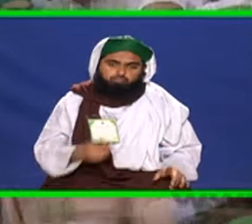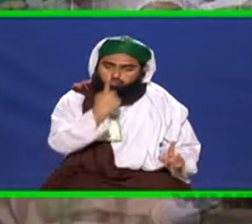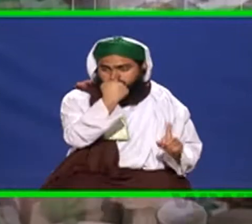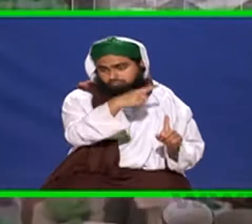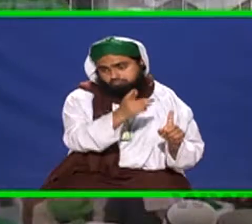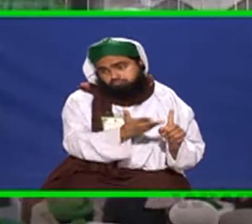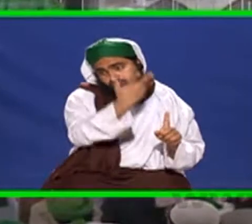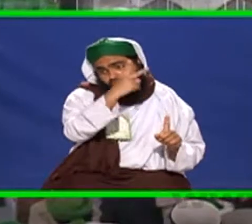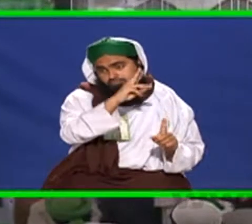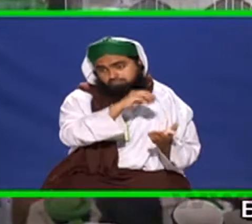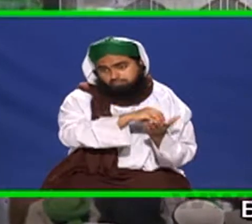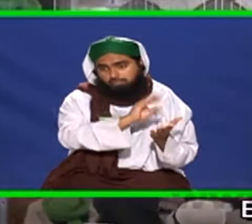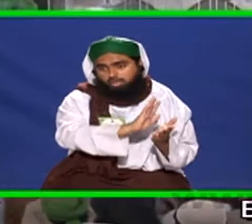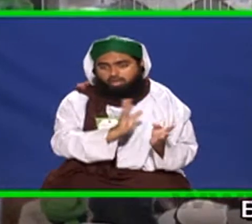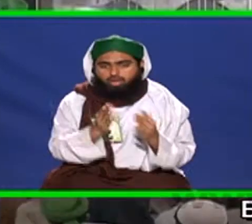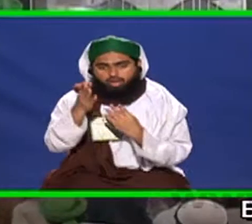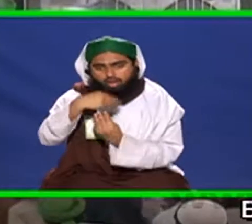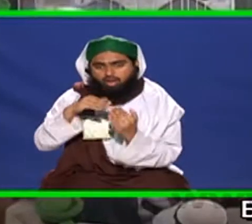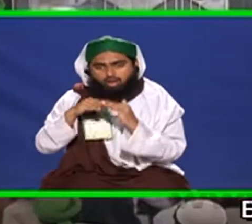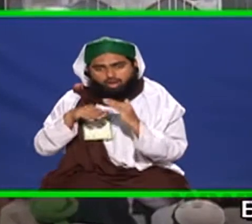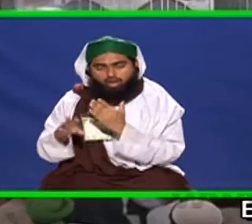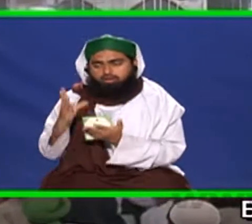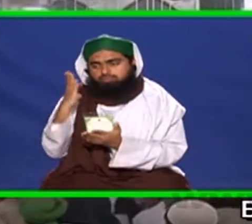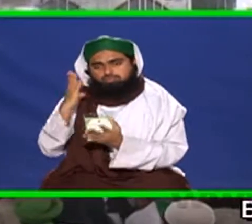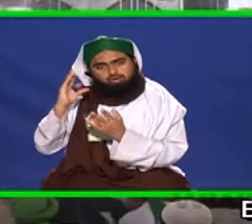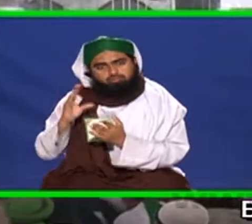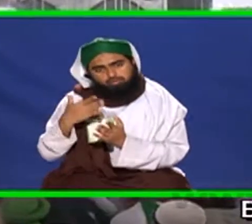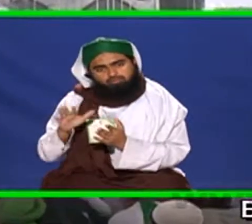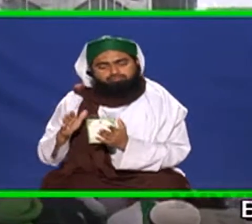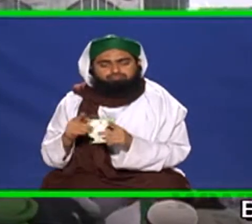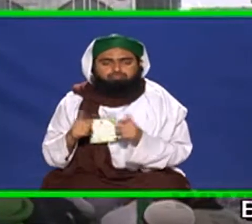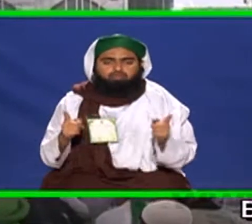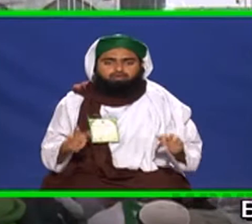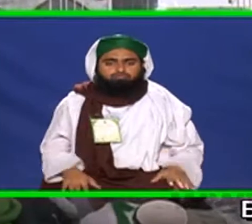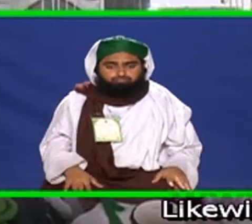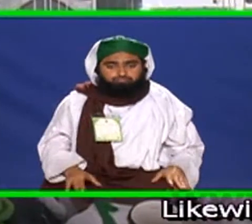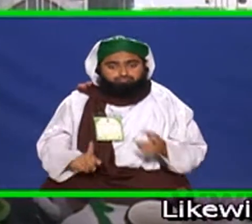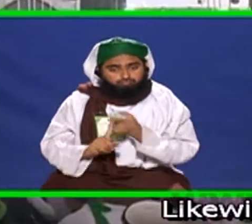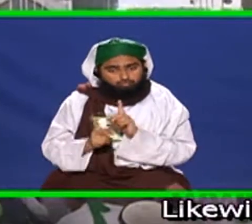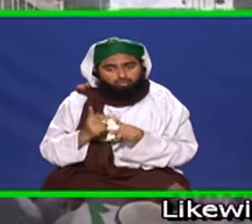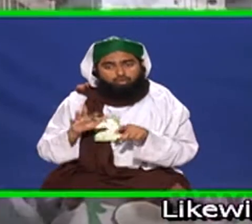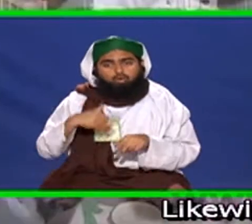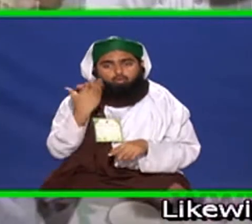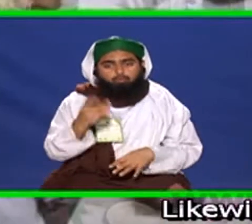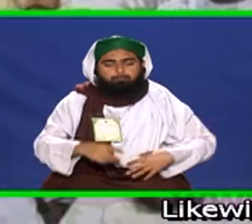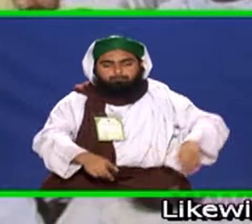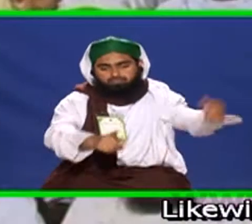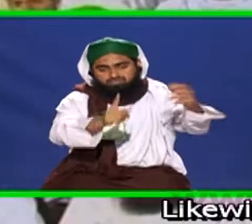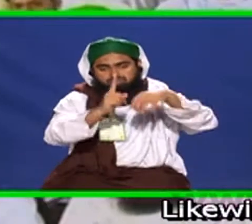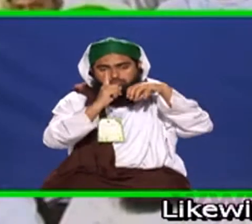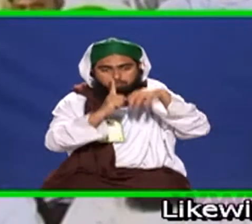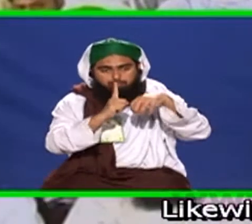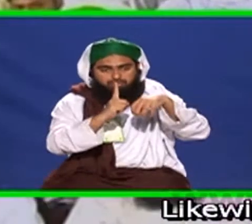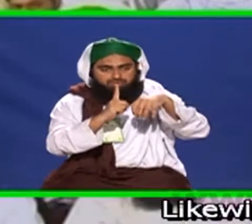مقابلہ نہیں ہو سکتا. وہ اپنی جگہ پر ہے اور یہ ثواب اپنی جگہ پر. اسی طرح پھر مدینہ